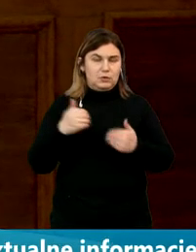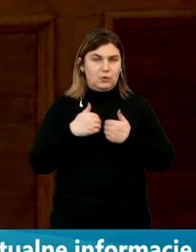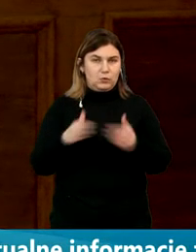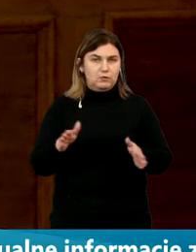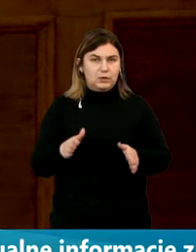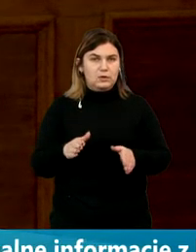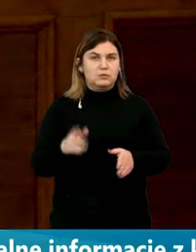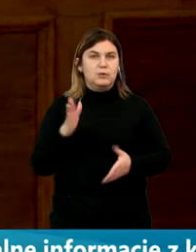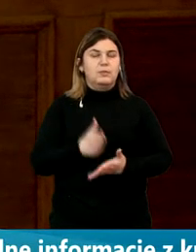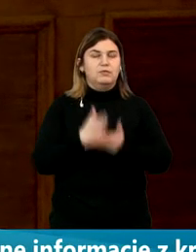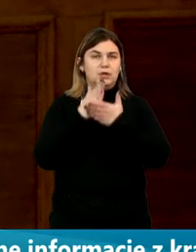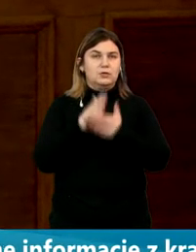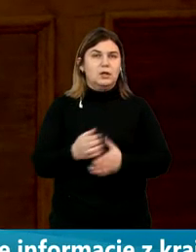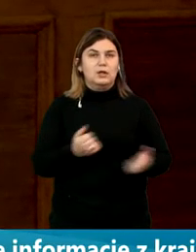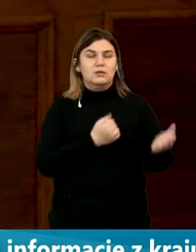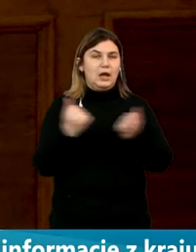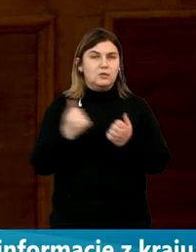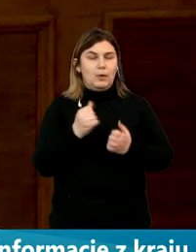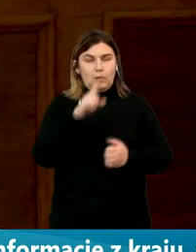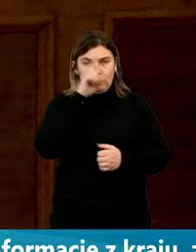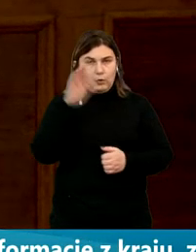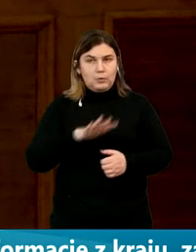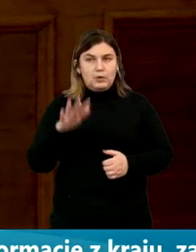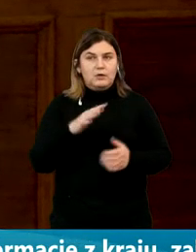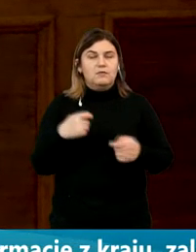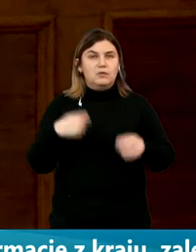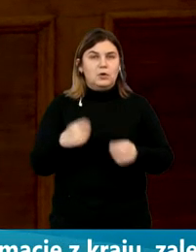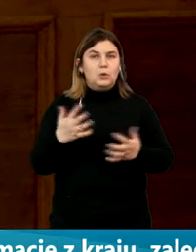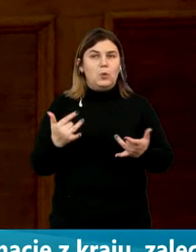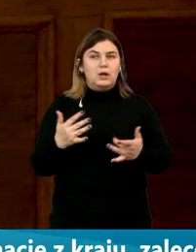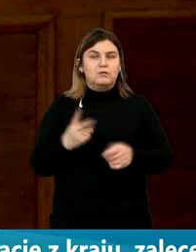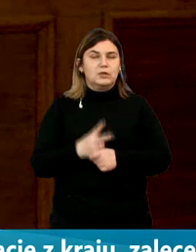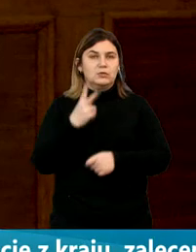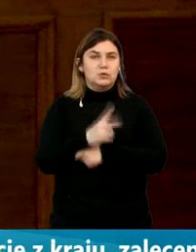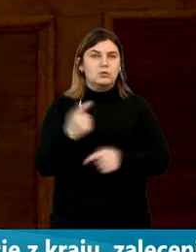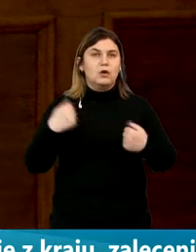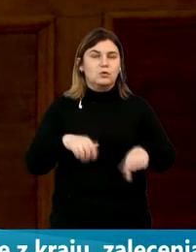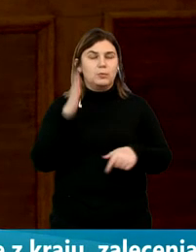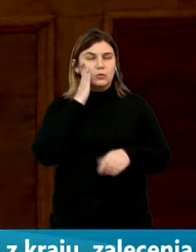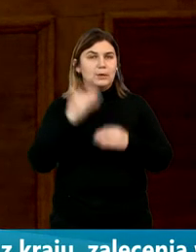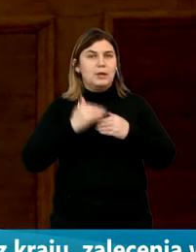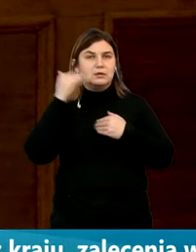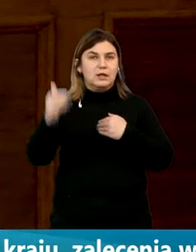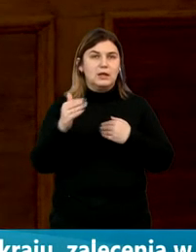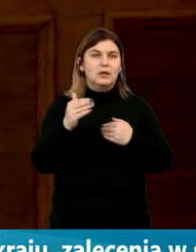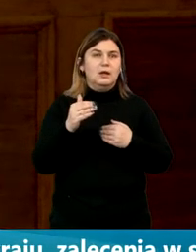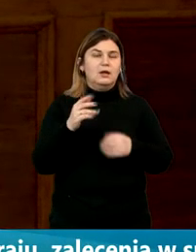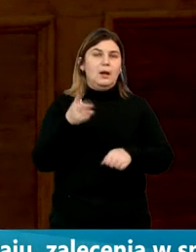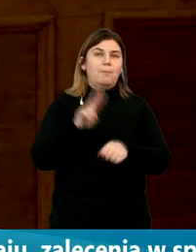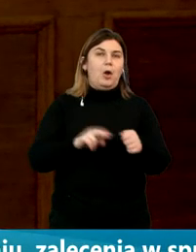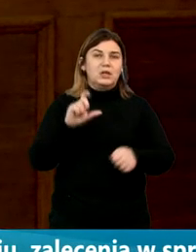tak aby wesprzeć transport publiczny w Szczecinie i ułatwić dostęp osobom, które mieszkają poza Szczecinem, w Policach,